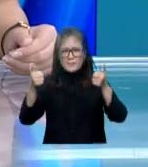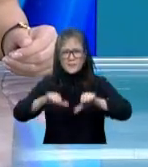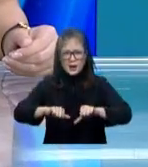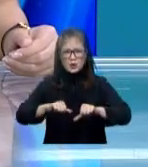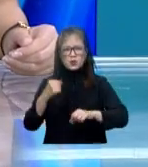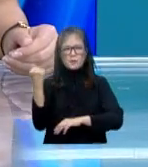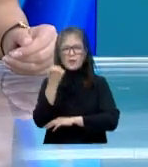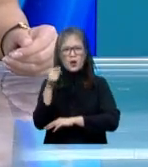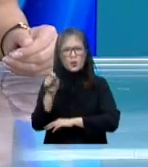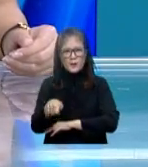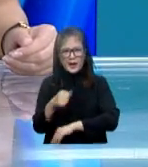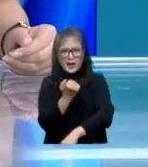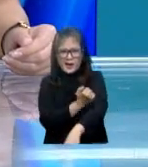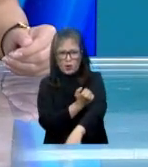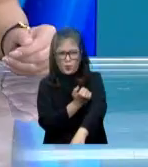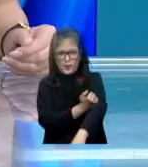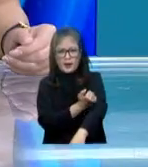dipengaruhi oleh narkoba